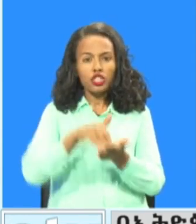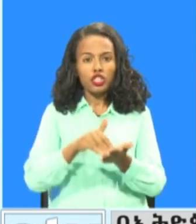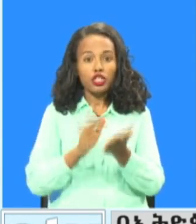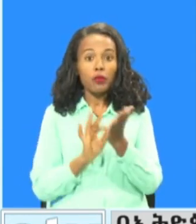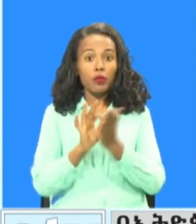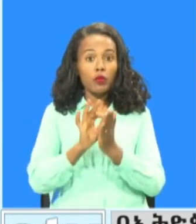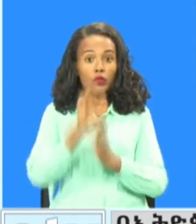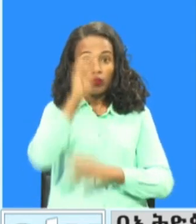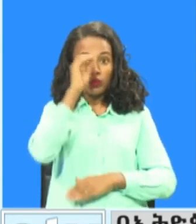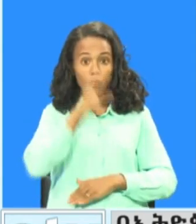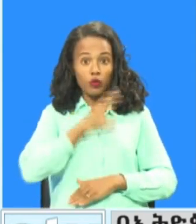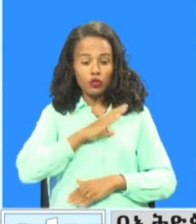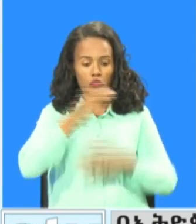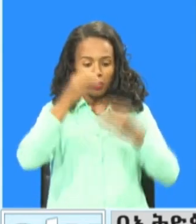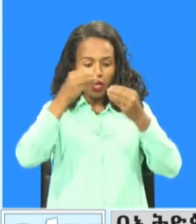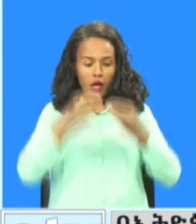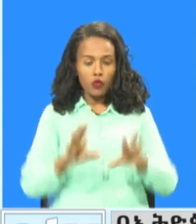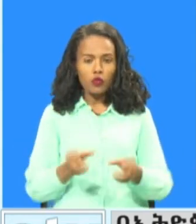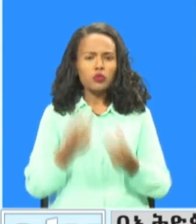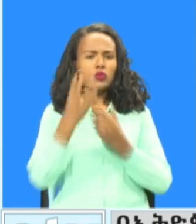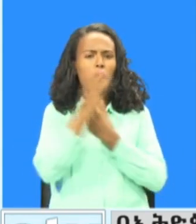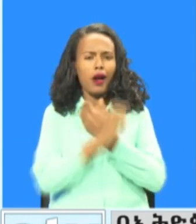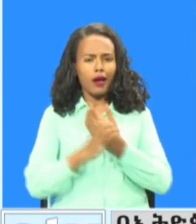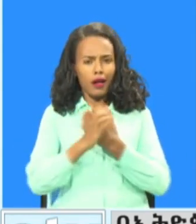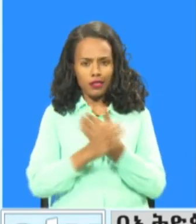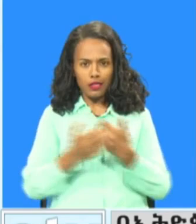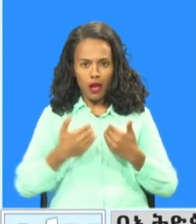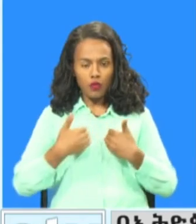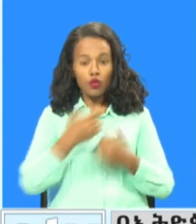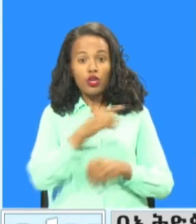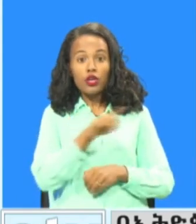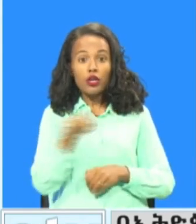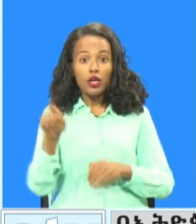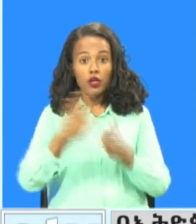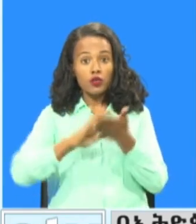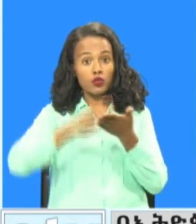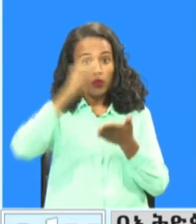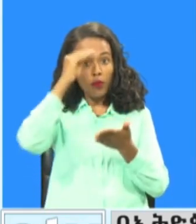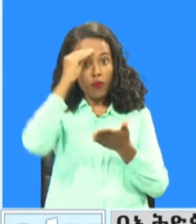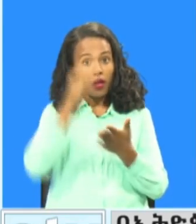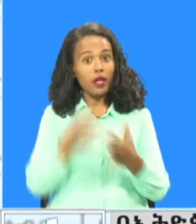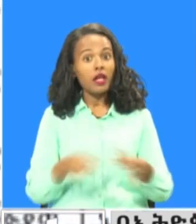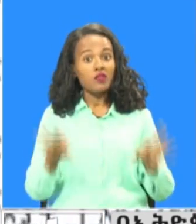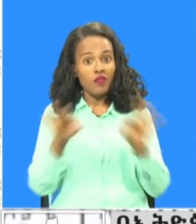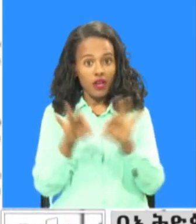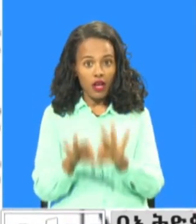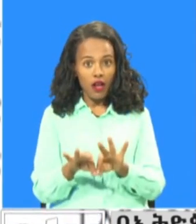የሚቆጠሩ ወገኖቻቸውን ያጡ ብዙ ሀገሮች ስላሉ ከነሱ መማር አለብን።